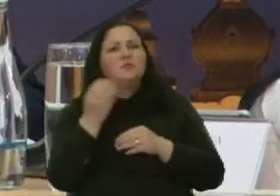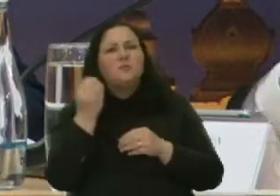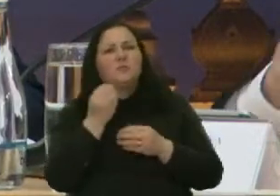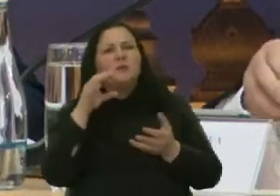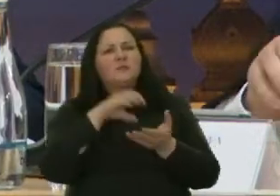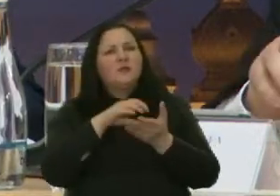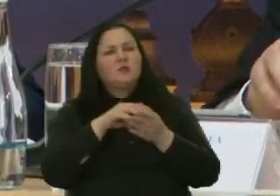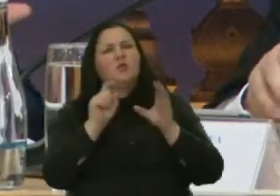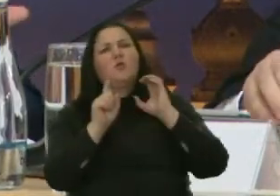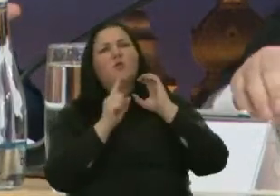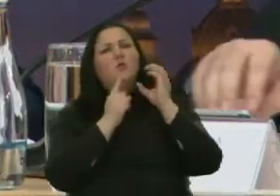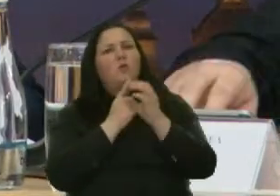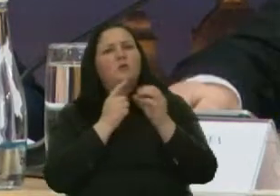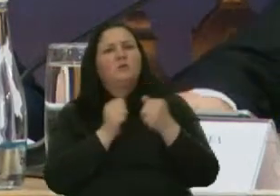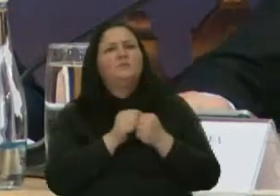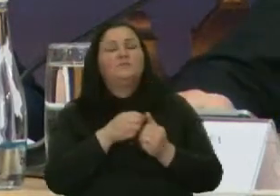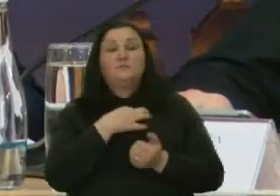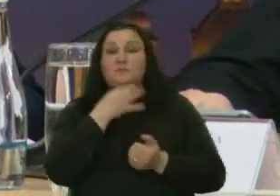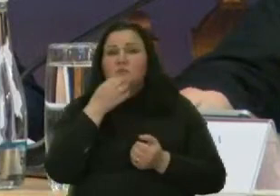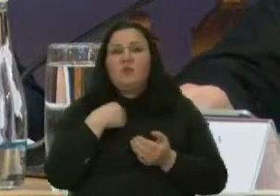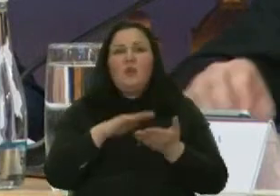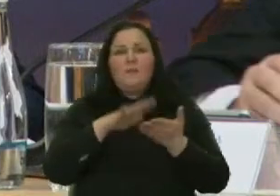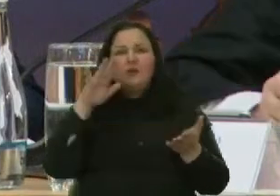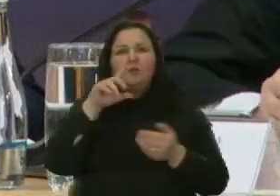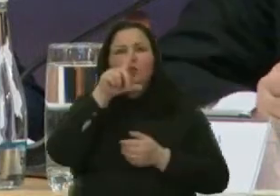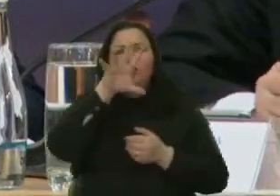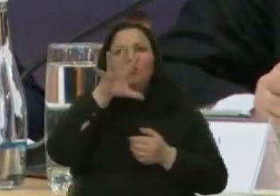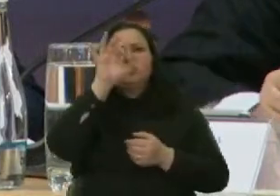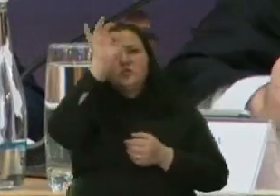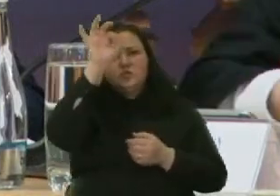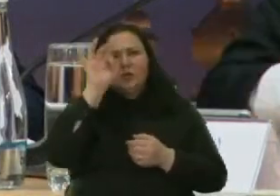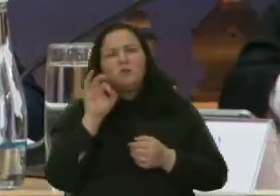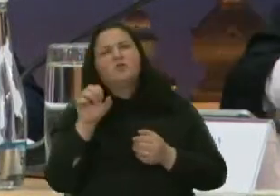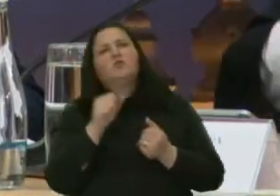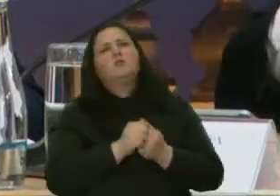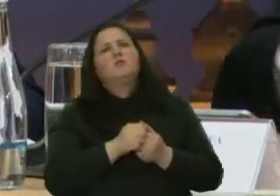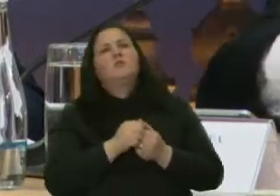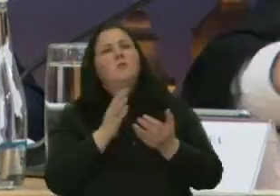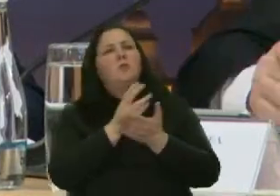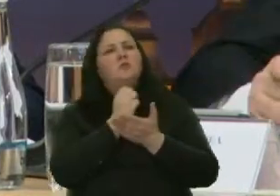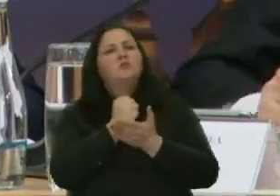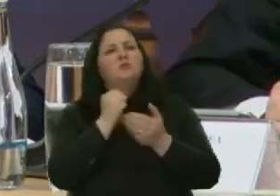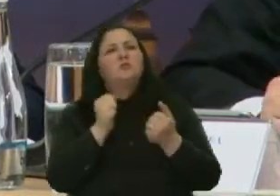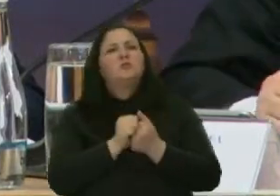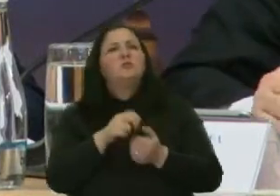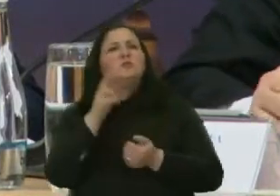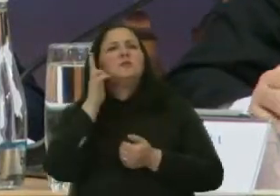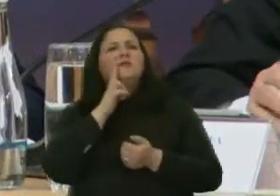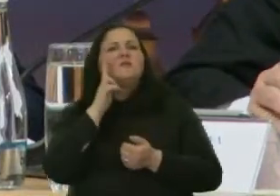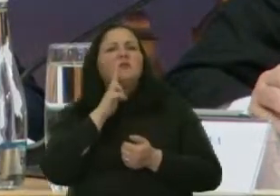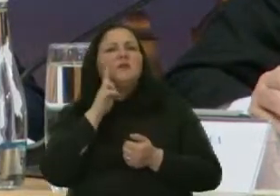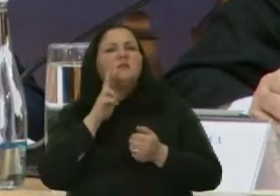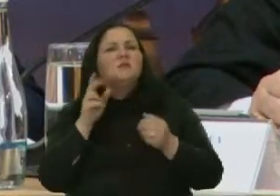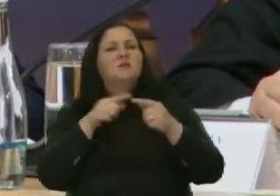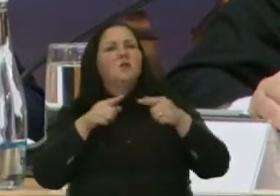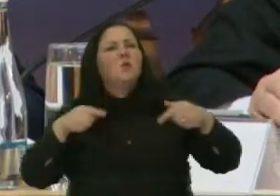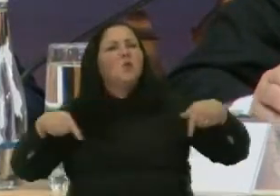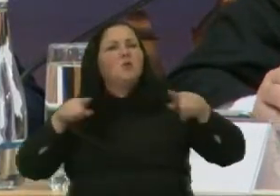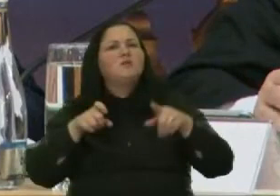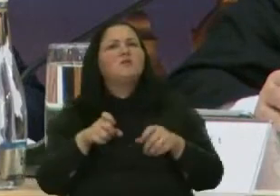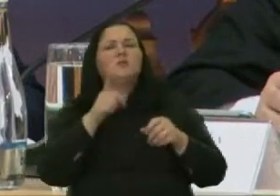sectorul cultural v am spus că am crescut cu 25% bugetul inverzirea unității curților unităților de